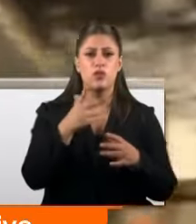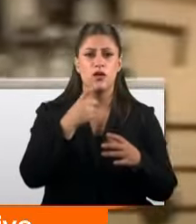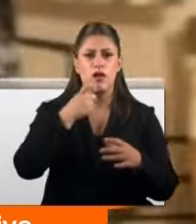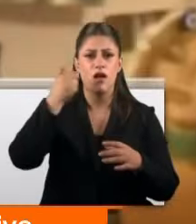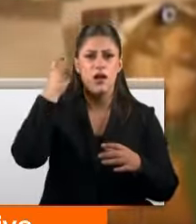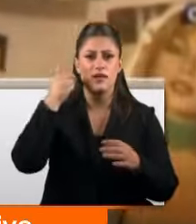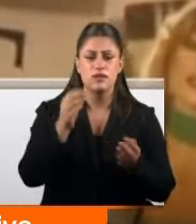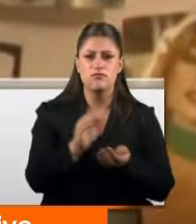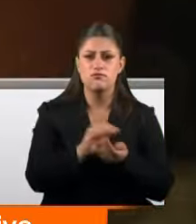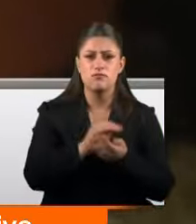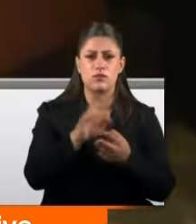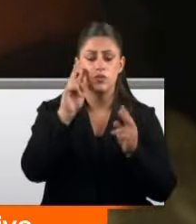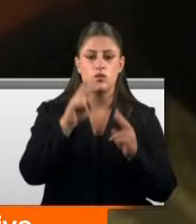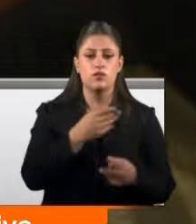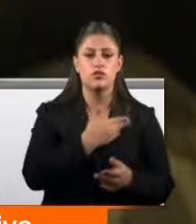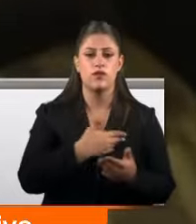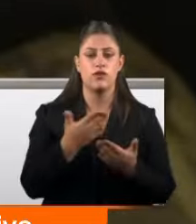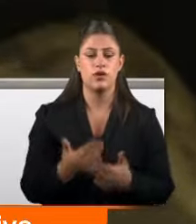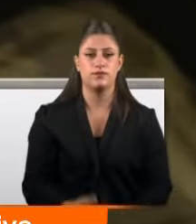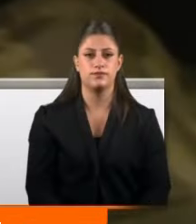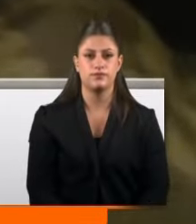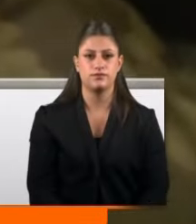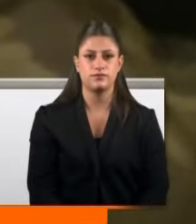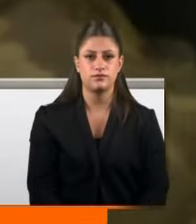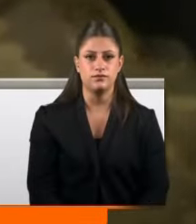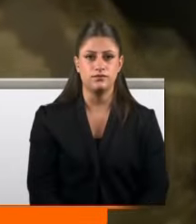adam. Burası benim yaşam alanım.